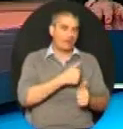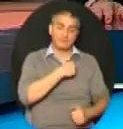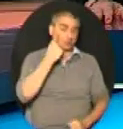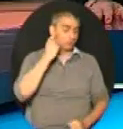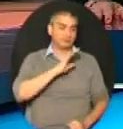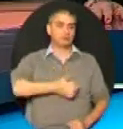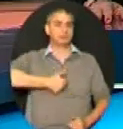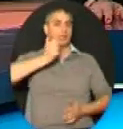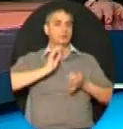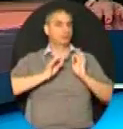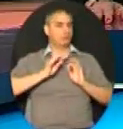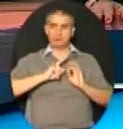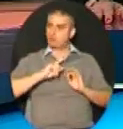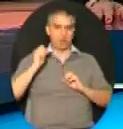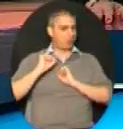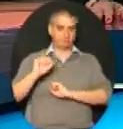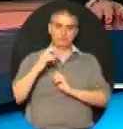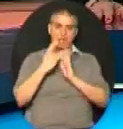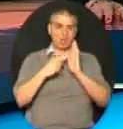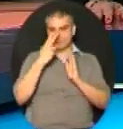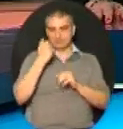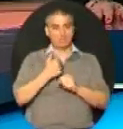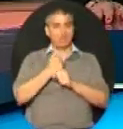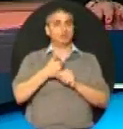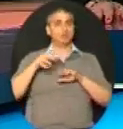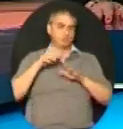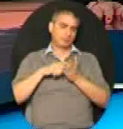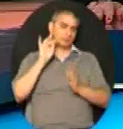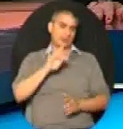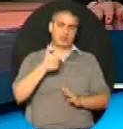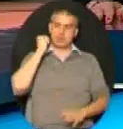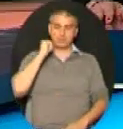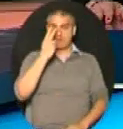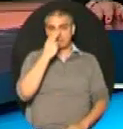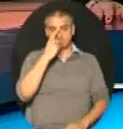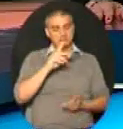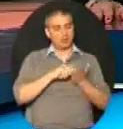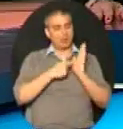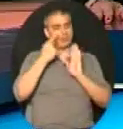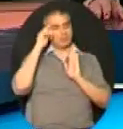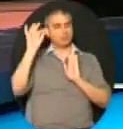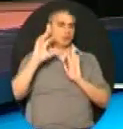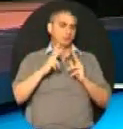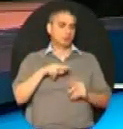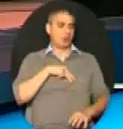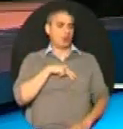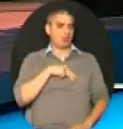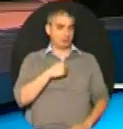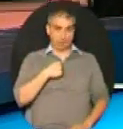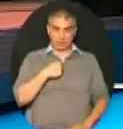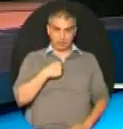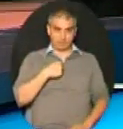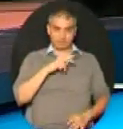שבמובן הזה שרת המשפטים לא מזדהה עם החוק שמנסה להוביל ראש הממשלה, ולכן התנגדה לו גם אתמול וניסתה לשקף את עמדתה בצורה אחראית. אני,